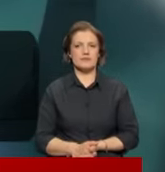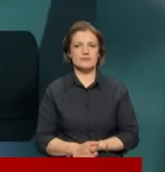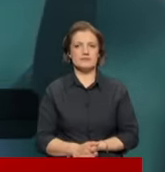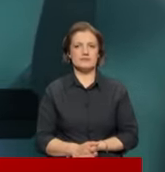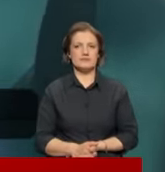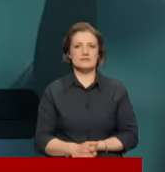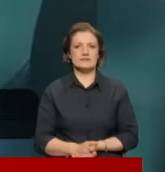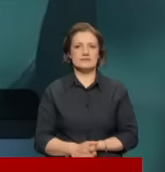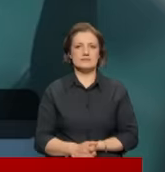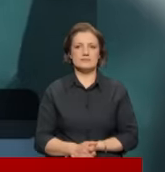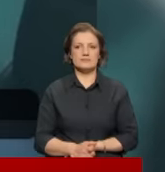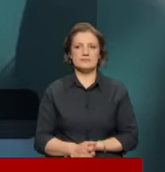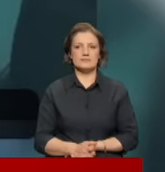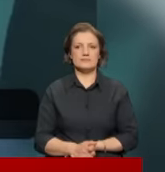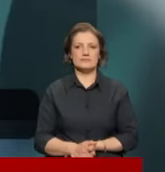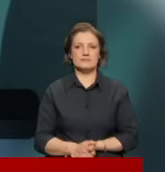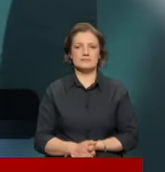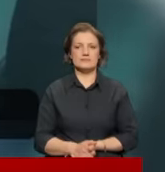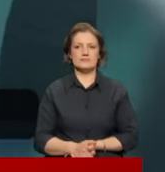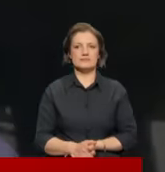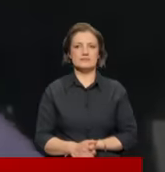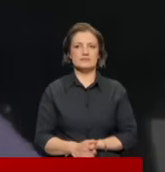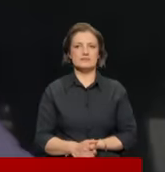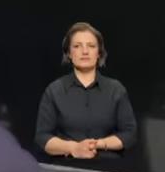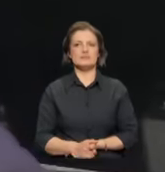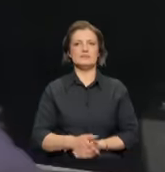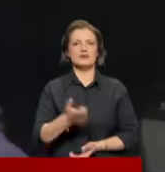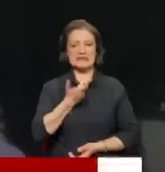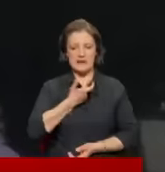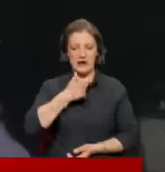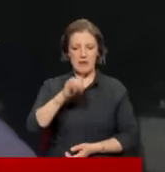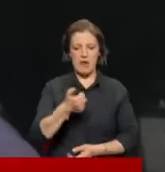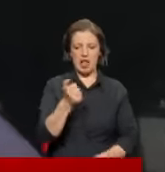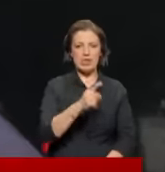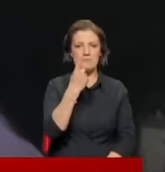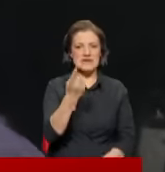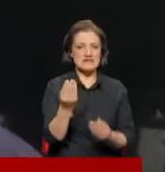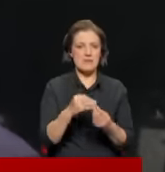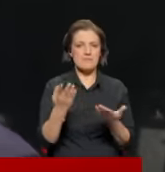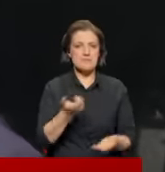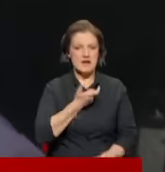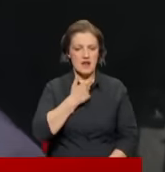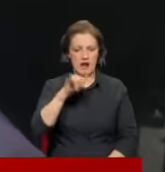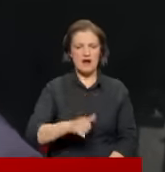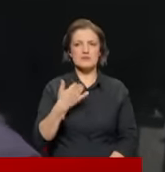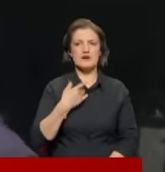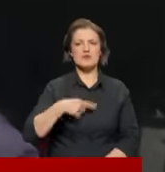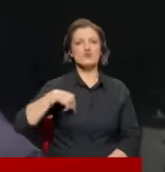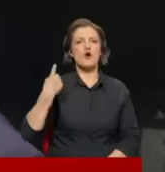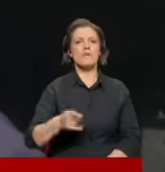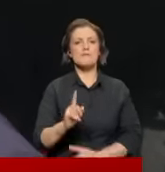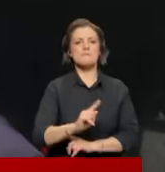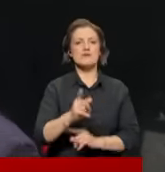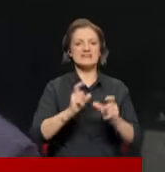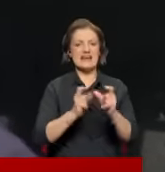kalemden farklar mutlaka emekli aylıkları yansıtılacak. Yasal hakkımız zaten 6 ayda bir yapılan zam. Normal memura verilen seyahatlerden